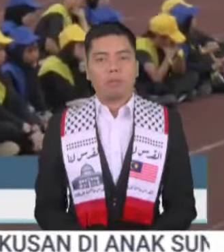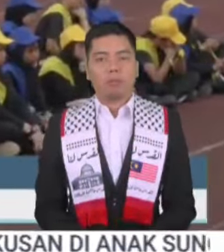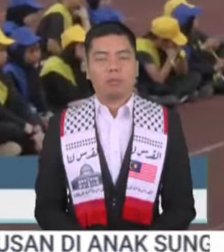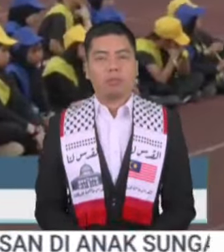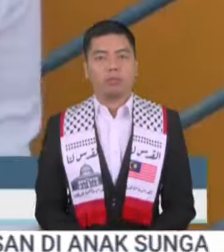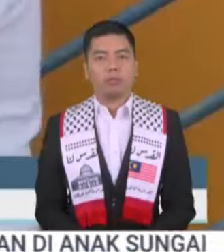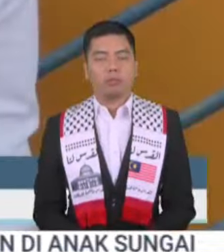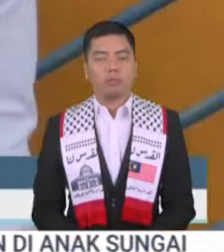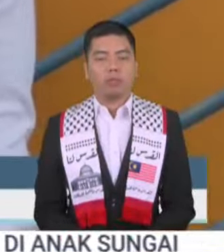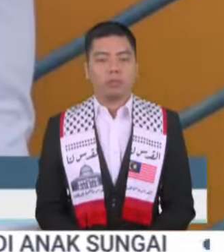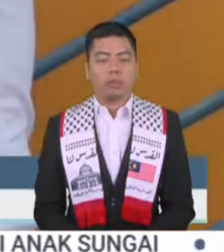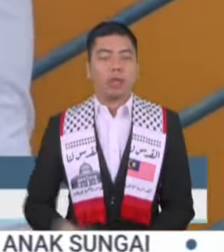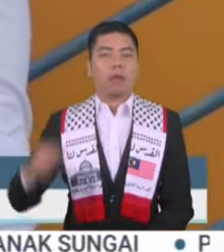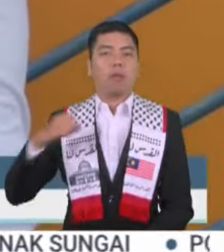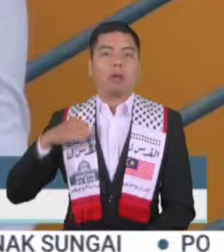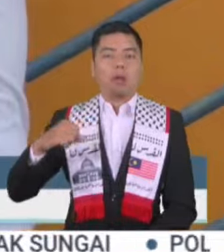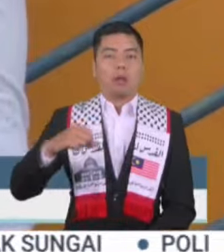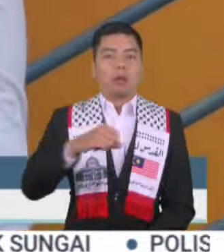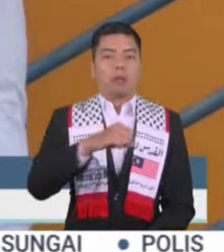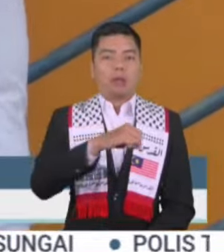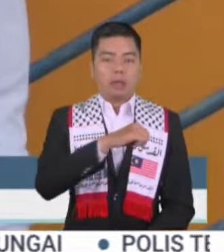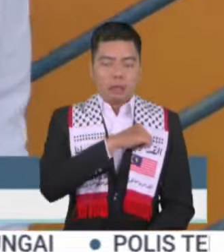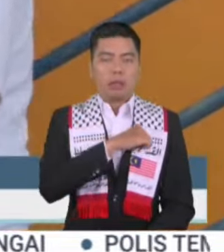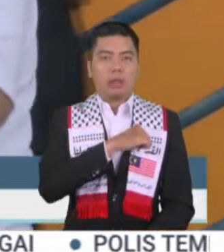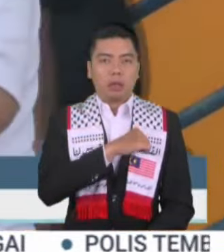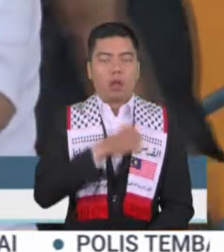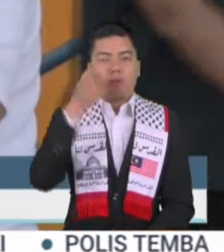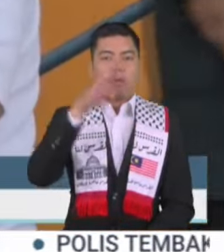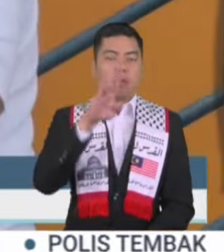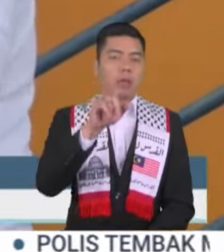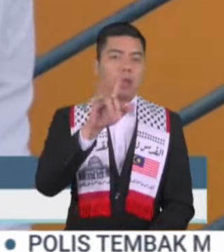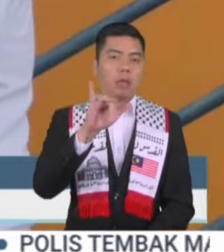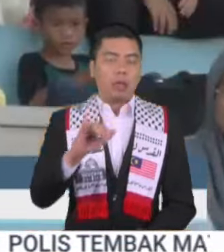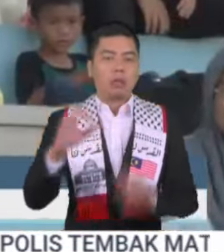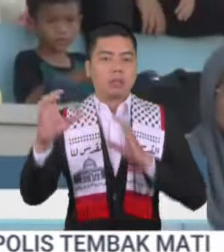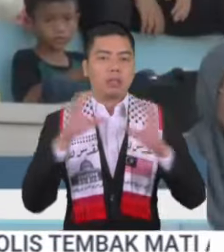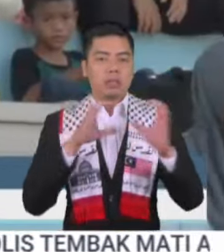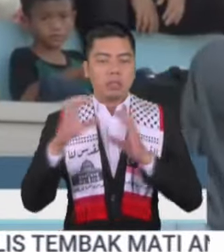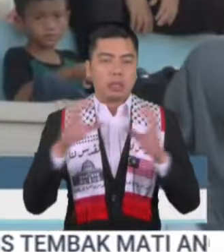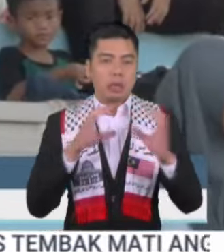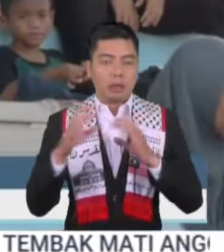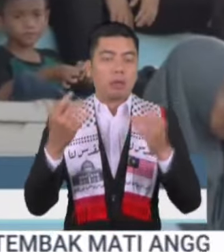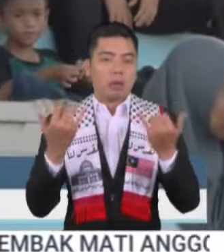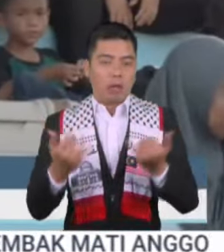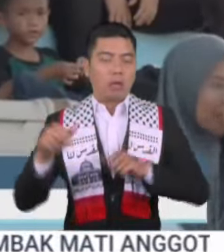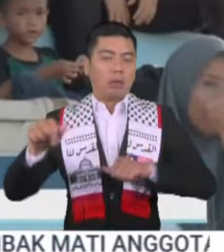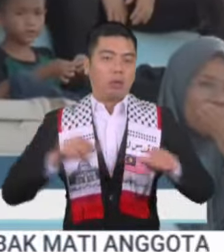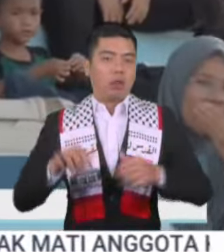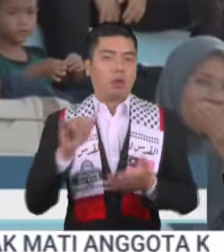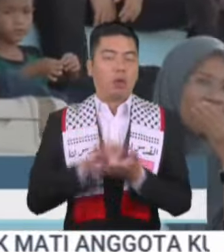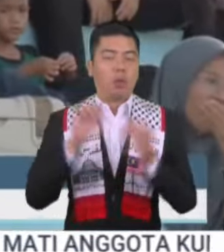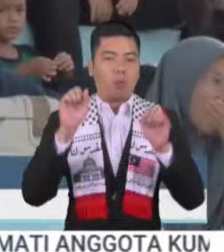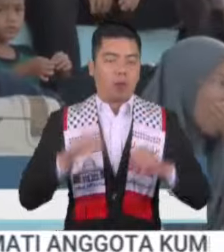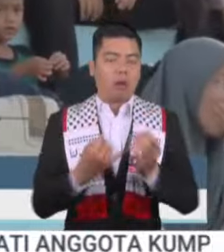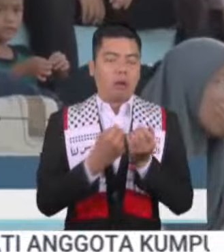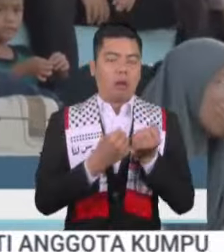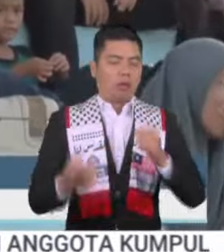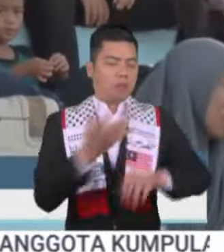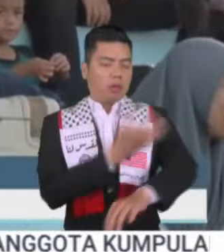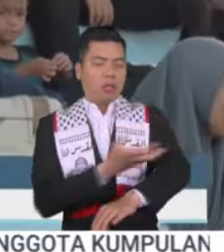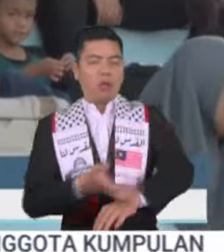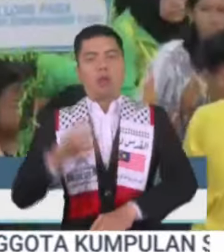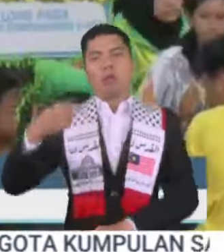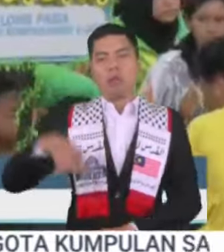sihat ahli parlimen sepitang Datuk Mat Bali Musa berkata elemen murni sedemikian dapat melahirkan generasi